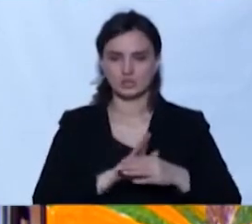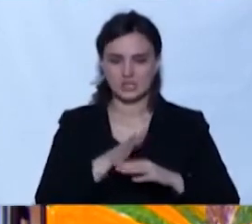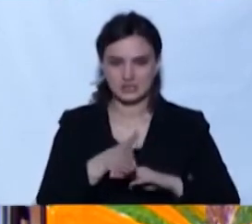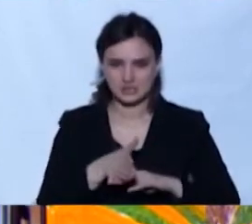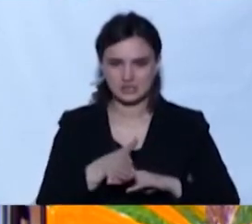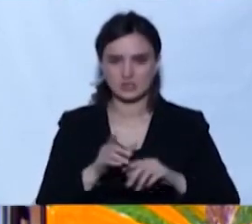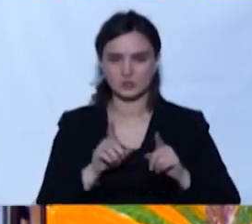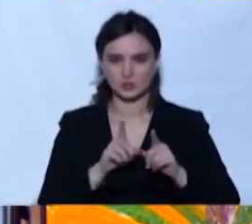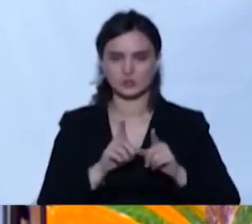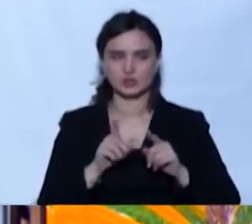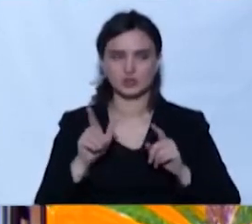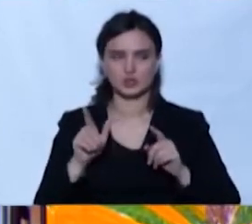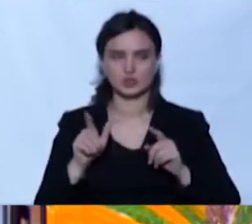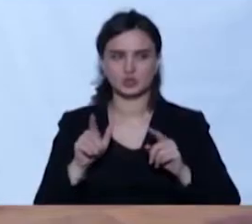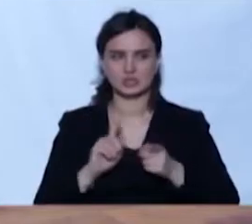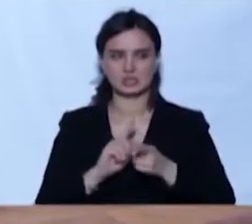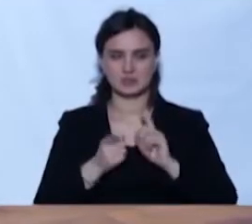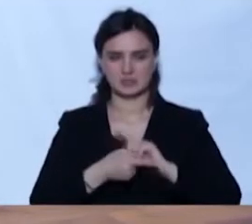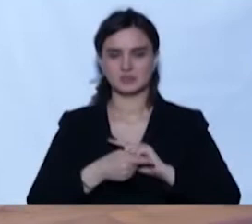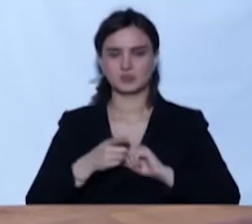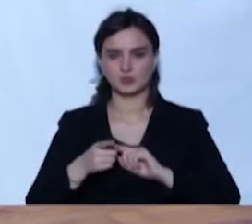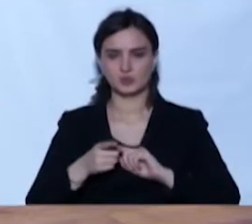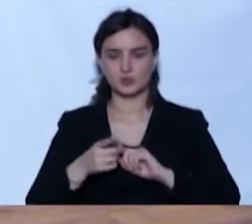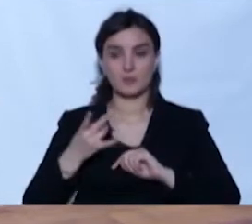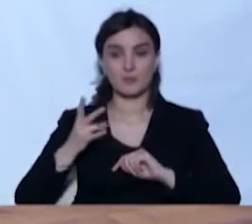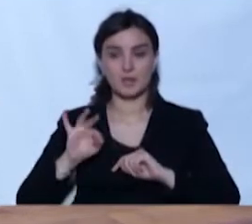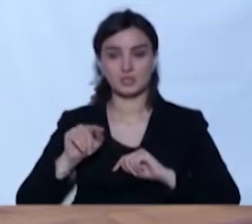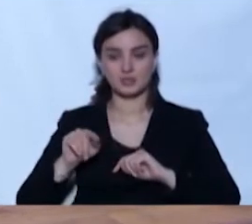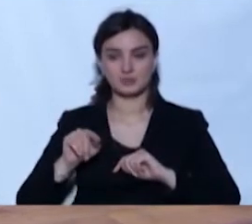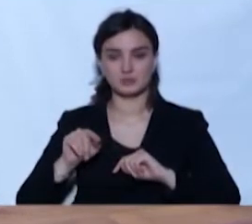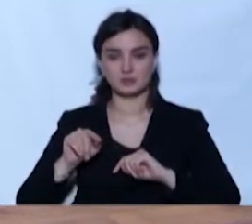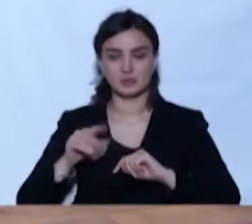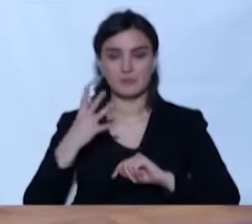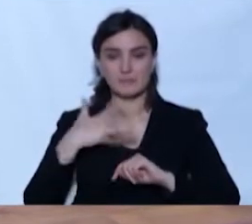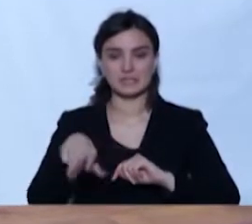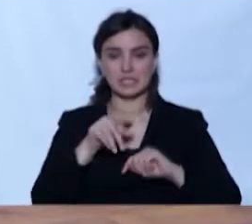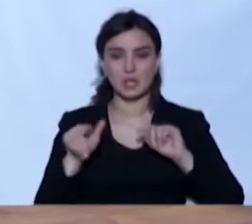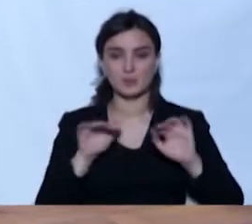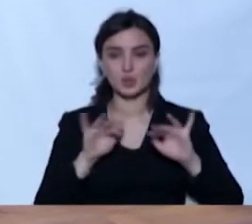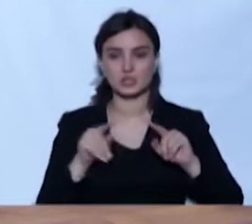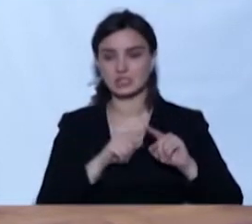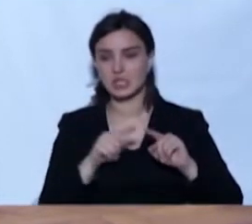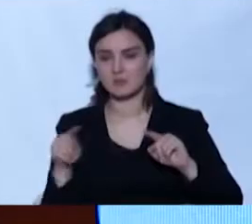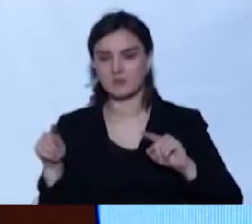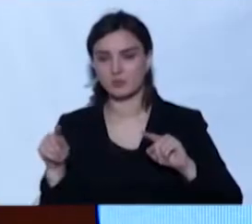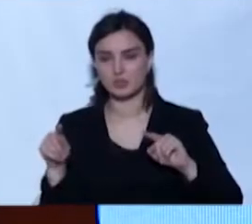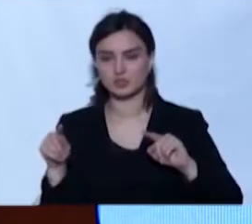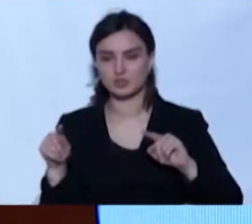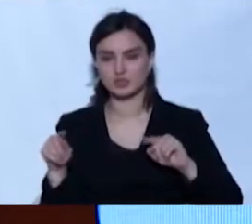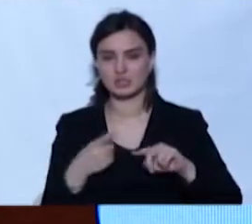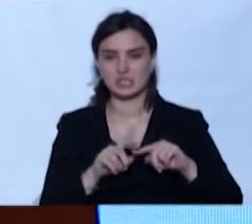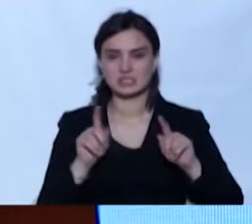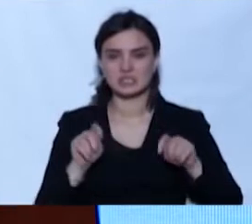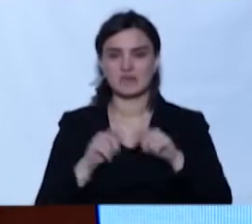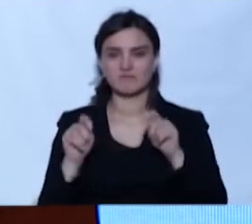წონის საპირისპიროს. მაგრამ მთელი ამ პროცესის განმავლობაში ეს დარღვეული